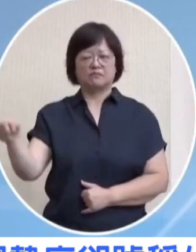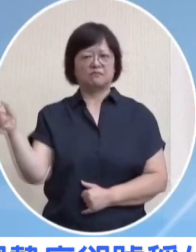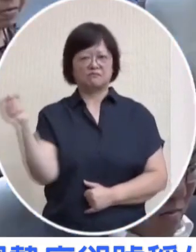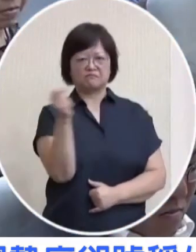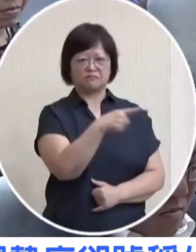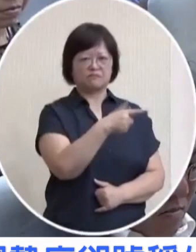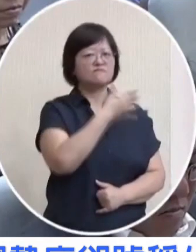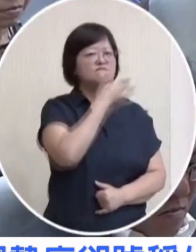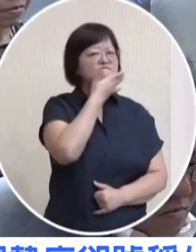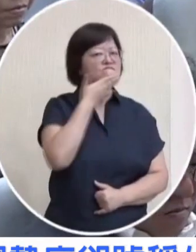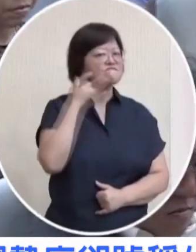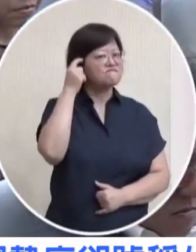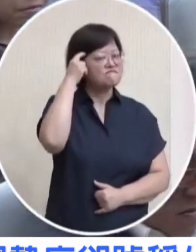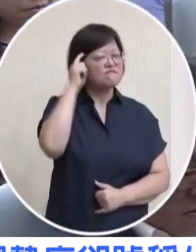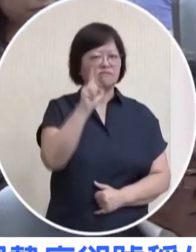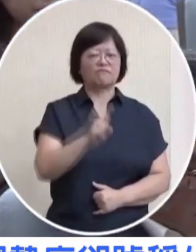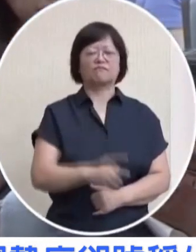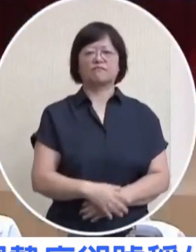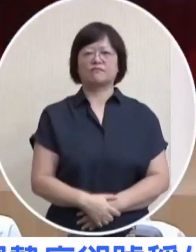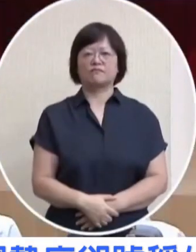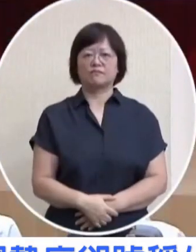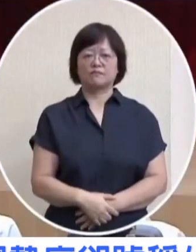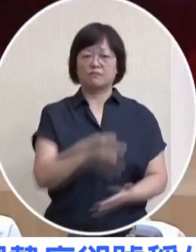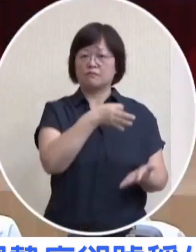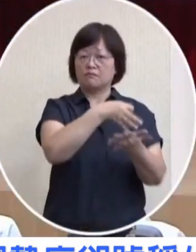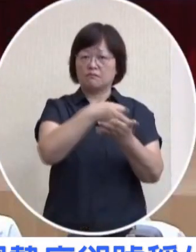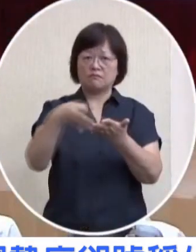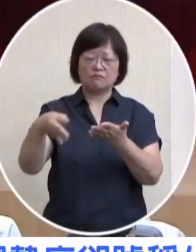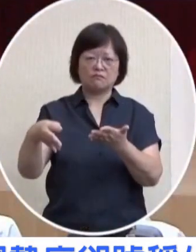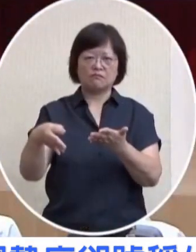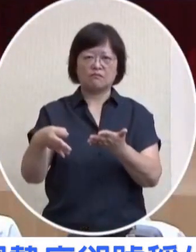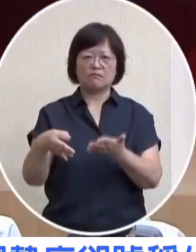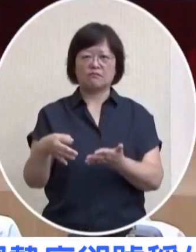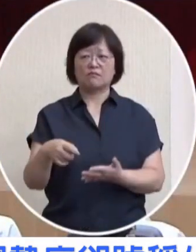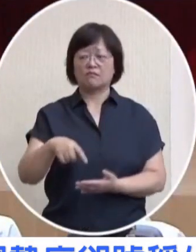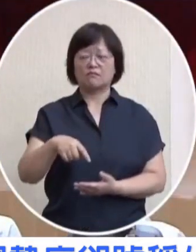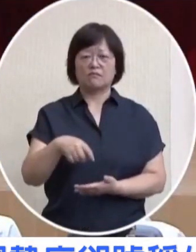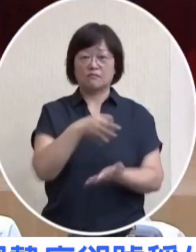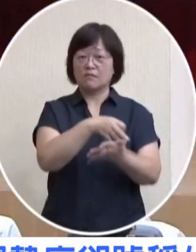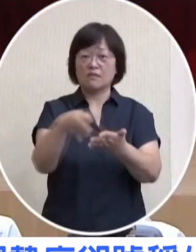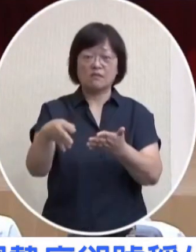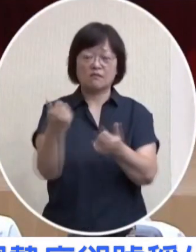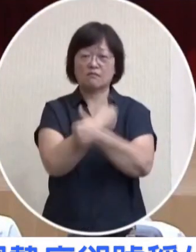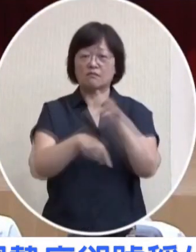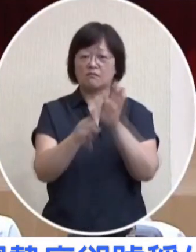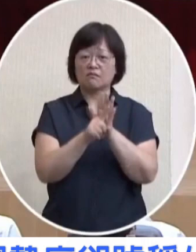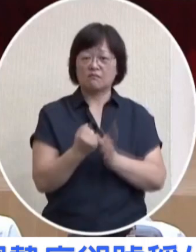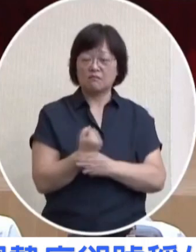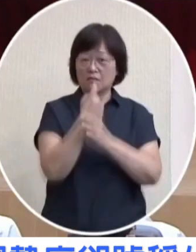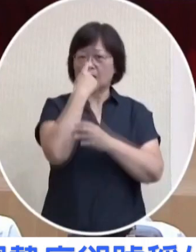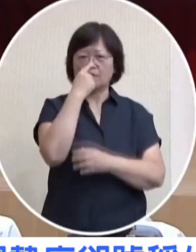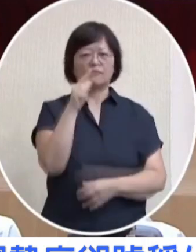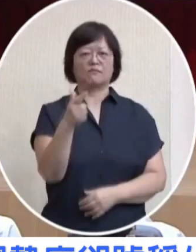这次连署的意义，不只表示支持郭台铭个